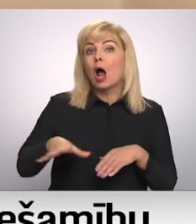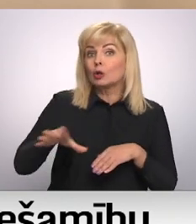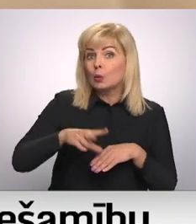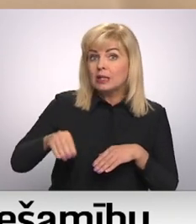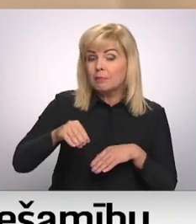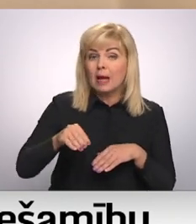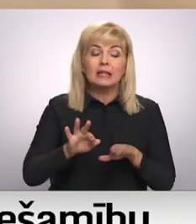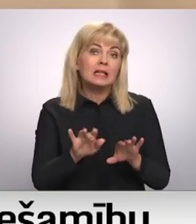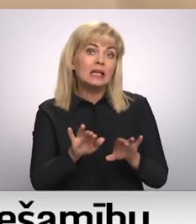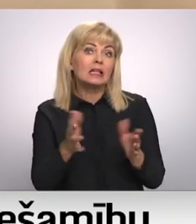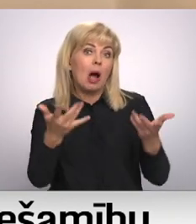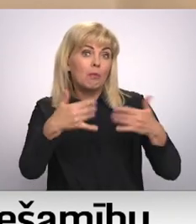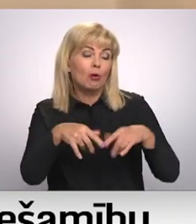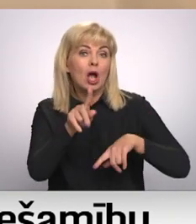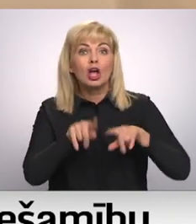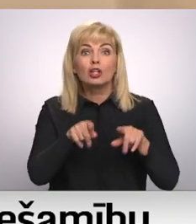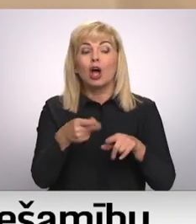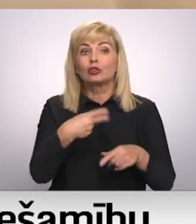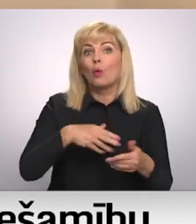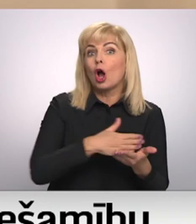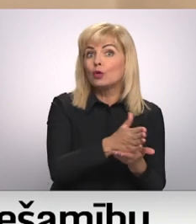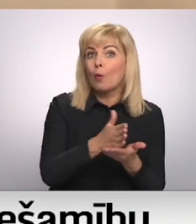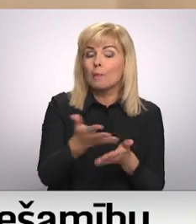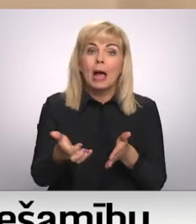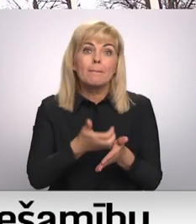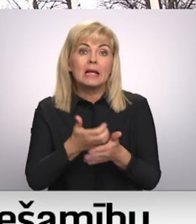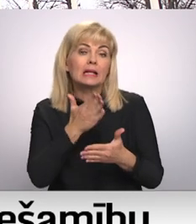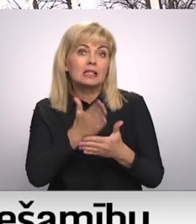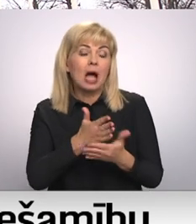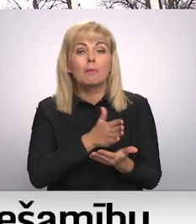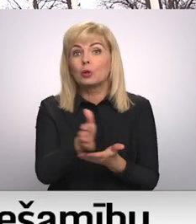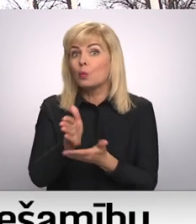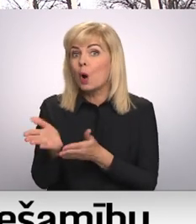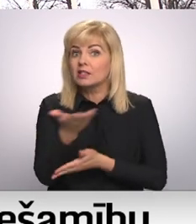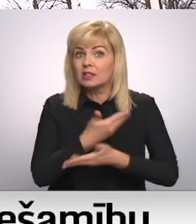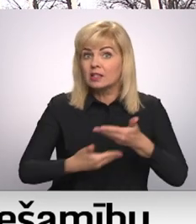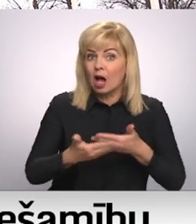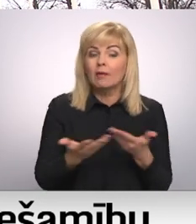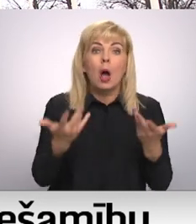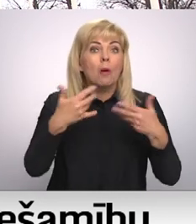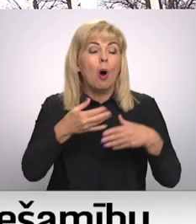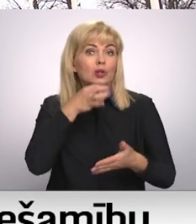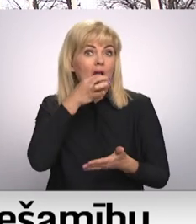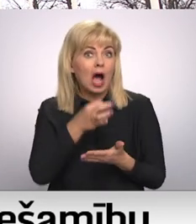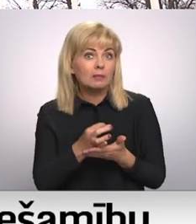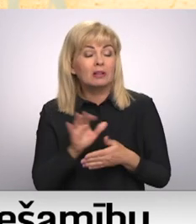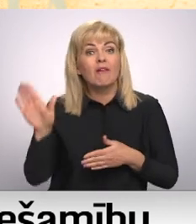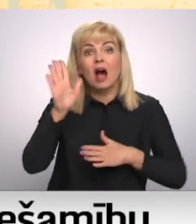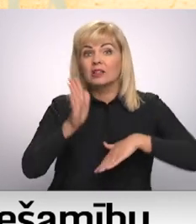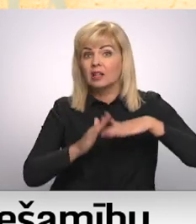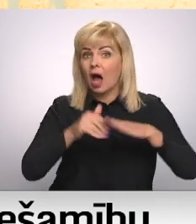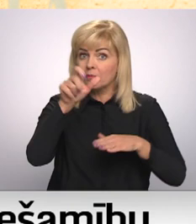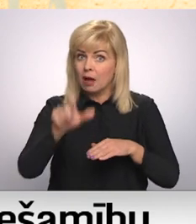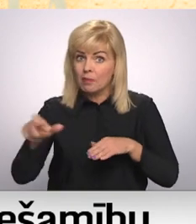un digitālā politika ir tikai dažas no jomām, kurās pietrūks starpnozaru sadarbības un politiski atbildīgas valsts amatpersonas